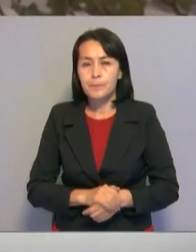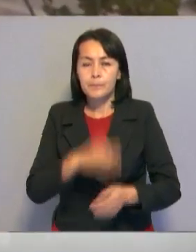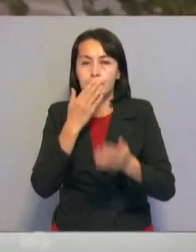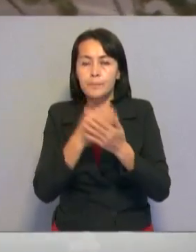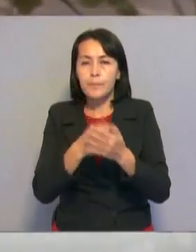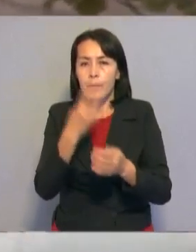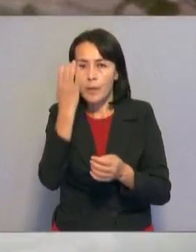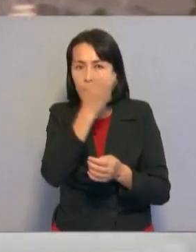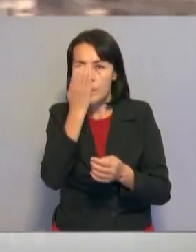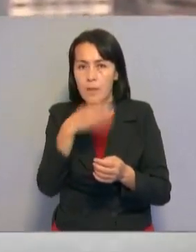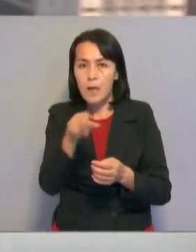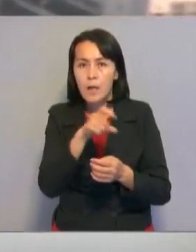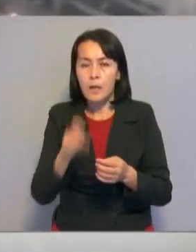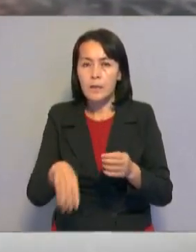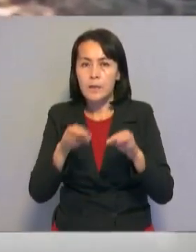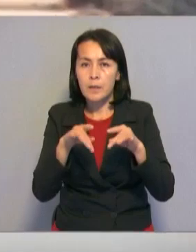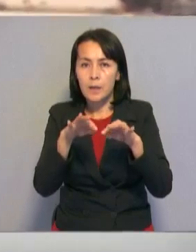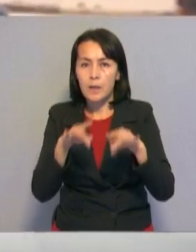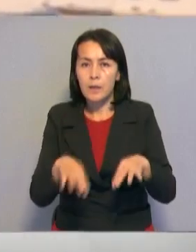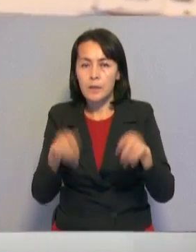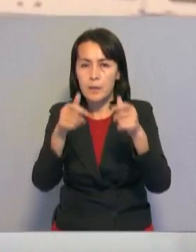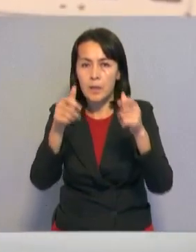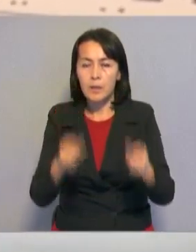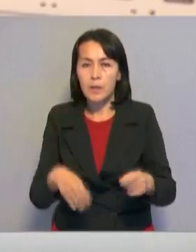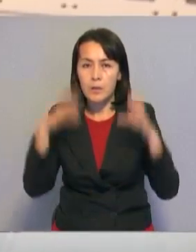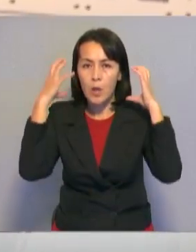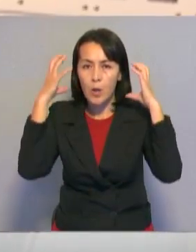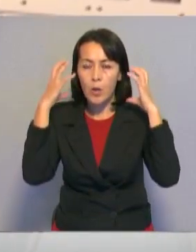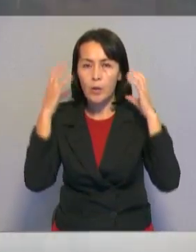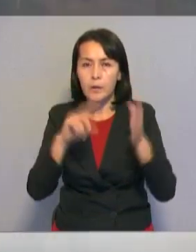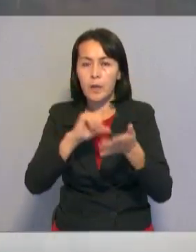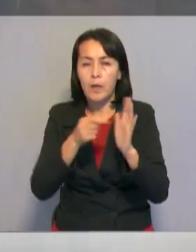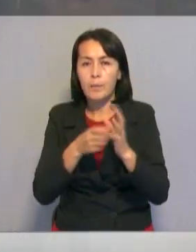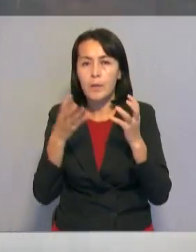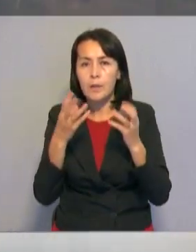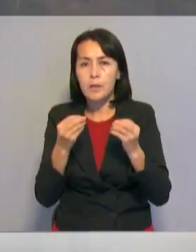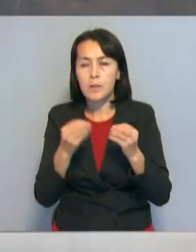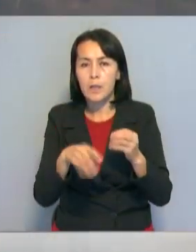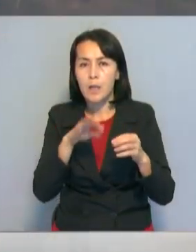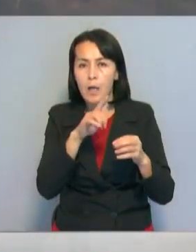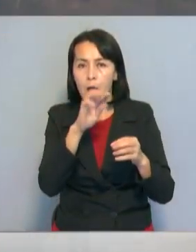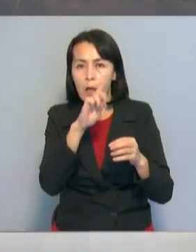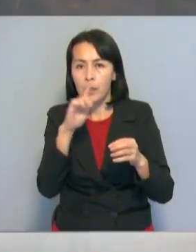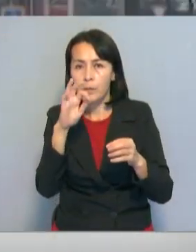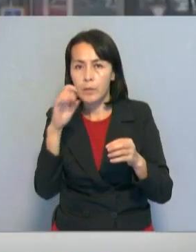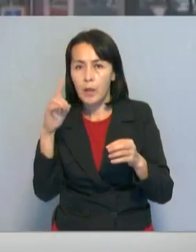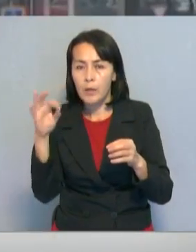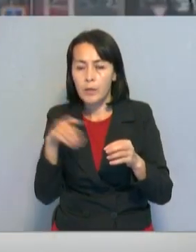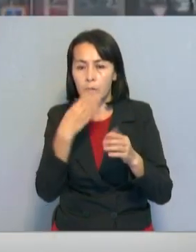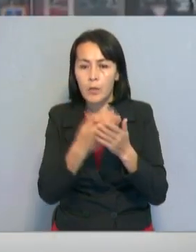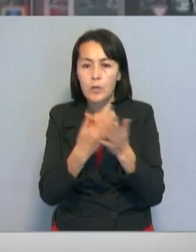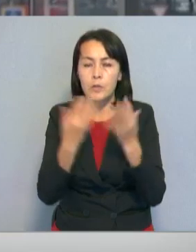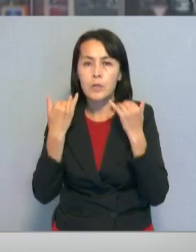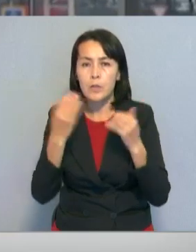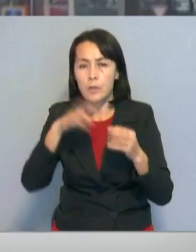Мәселен, көру қабілеті нашар адамдарға тактикалды тақталар мен құлаққаптар, кабиналар және қаріп тануға арналған трафареттер